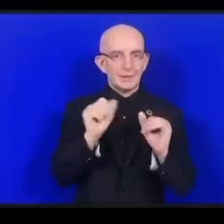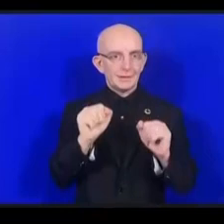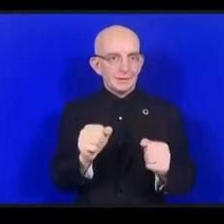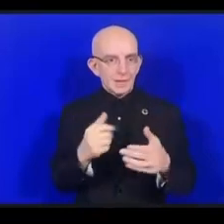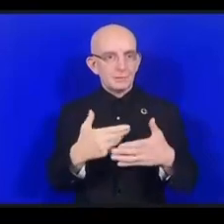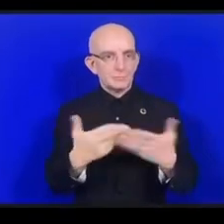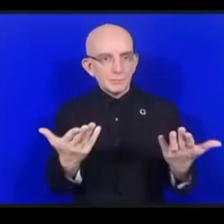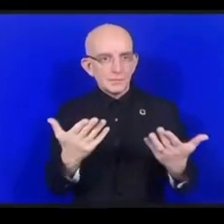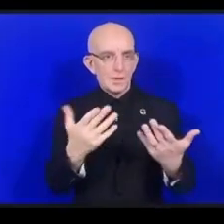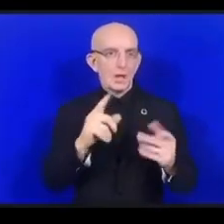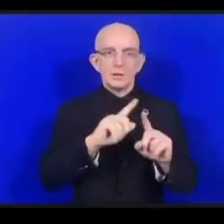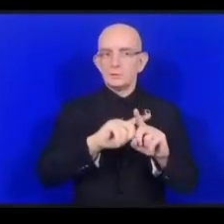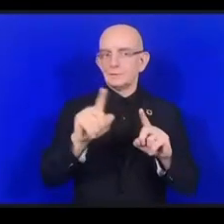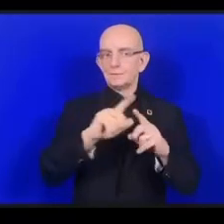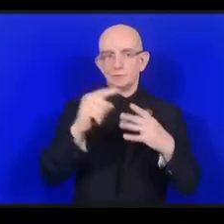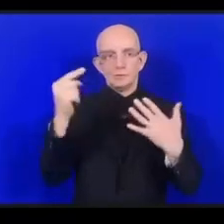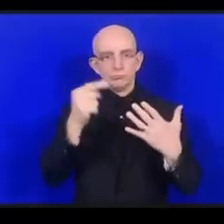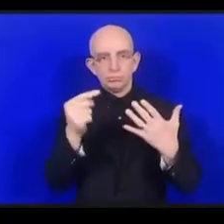也就是说，